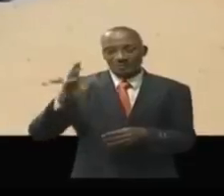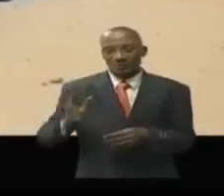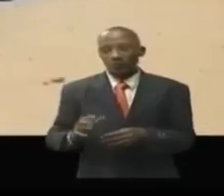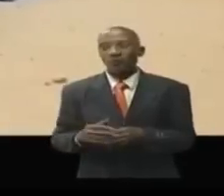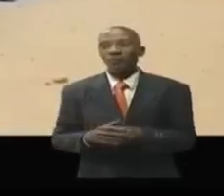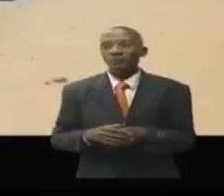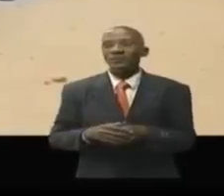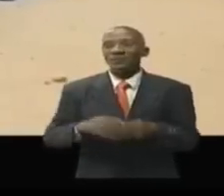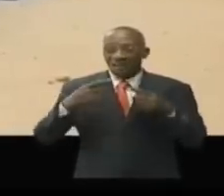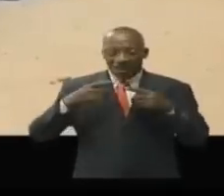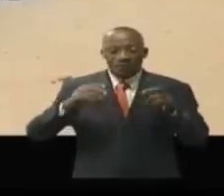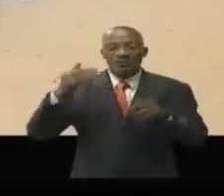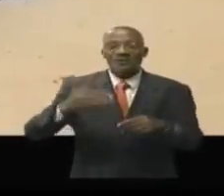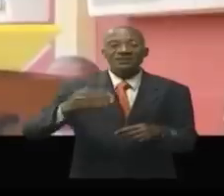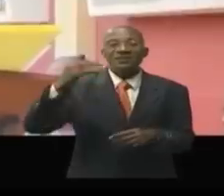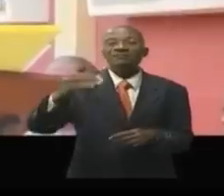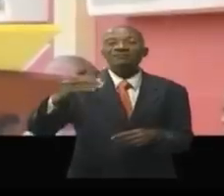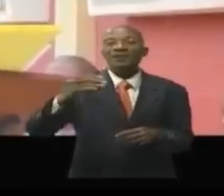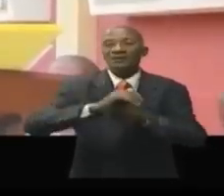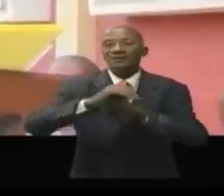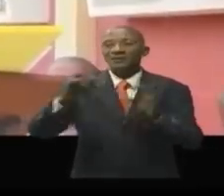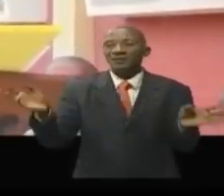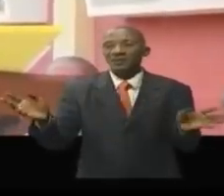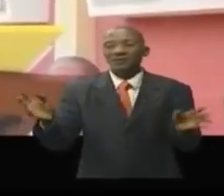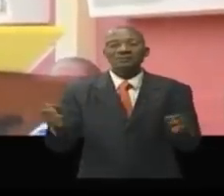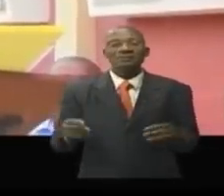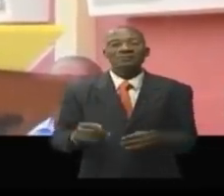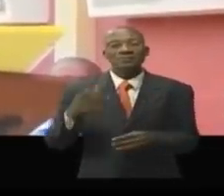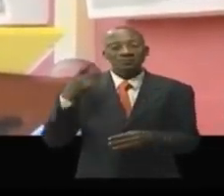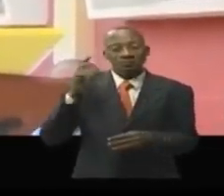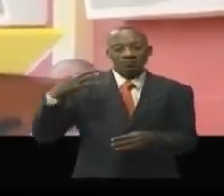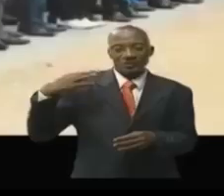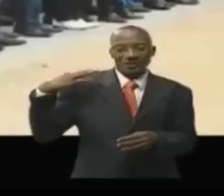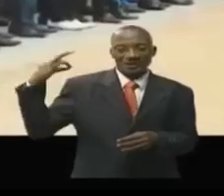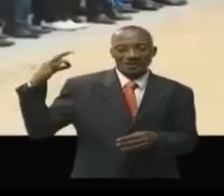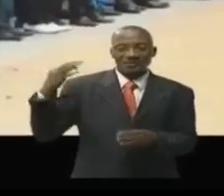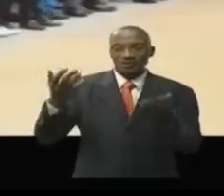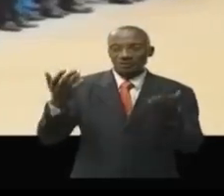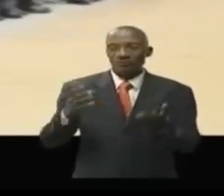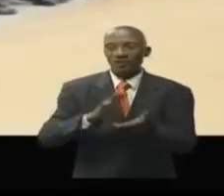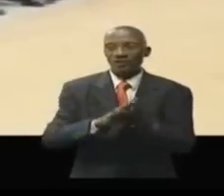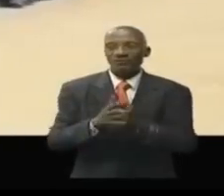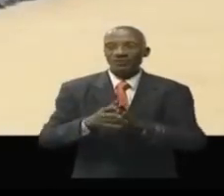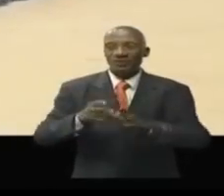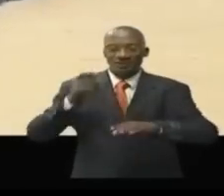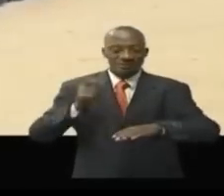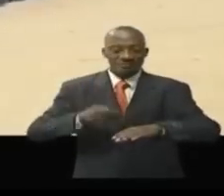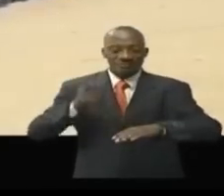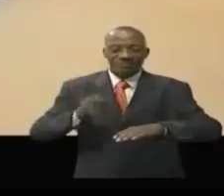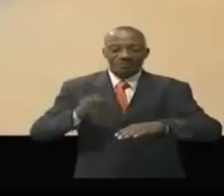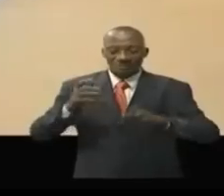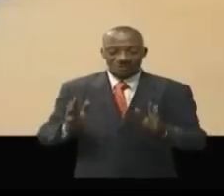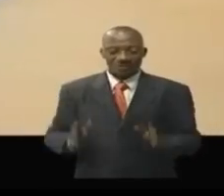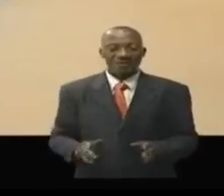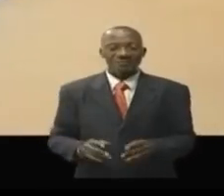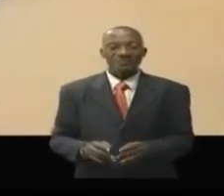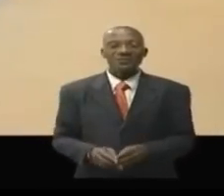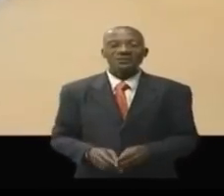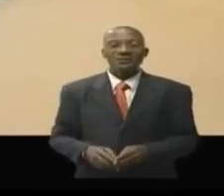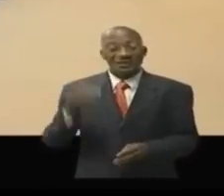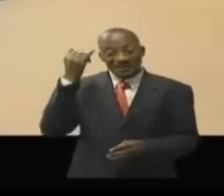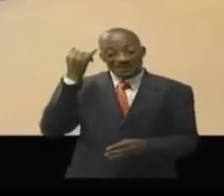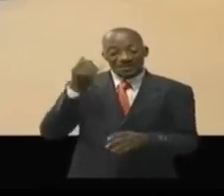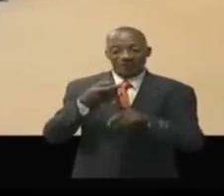a lancé ses tests, a rendu un vibrant hommage au magistrat suprême, le chef de l'État, qui dans sa vision de renforcer